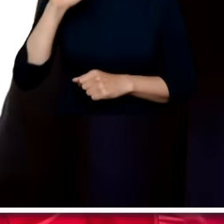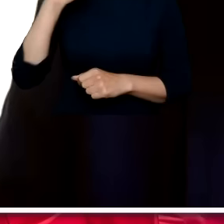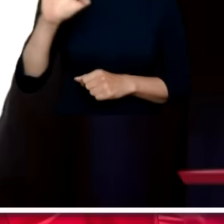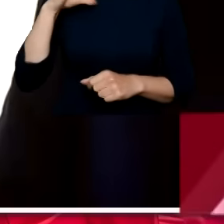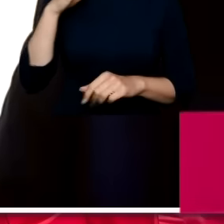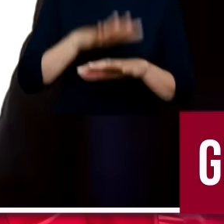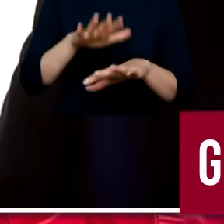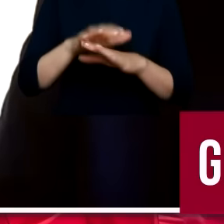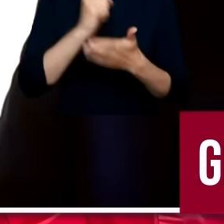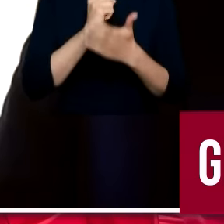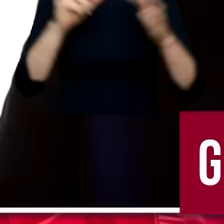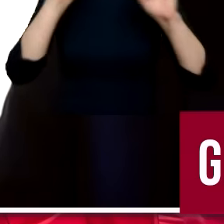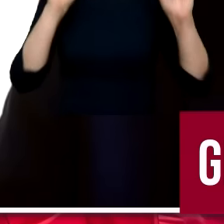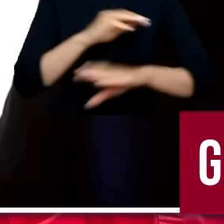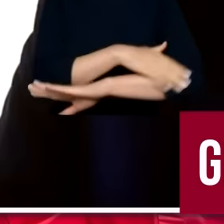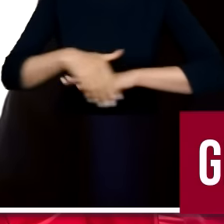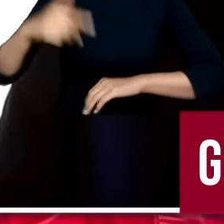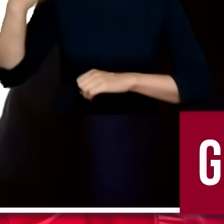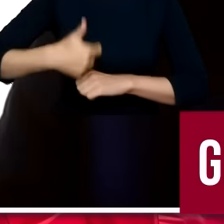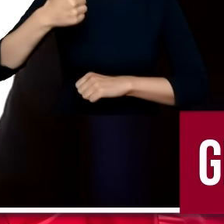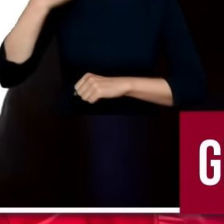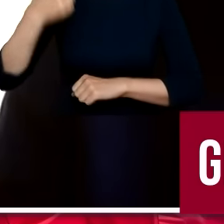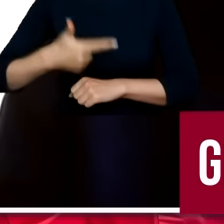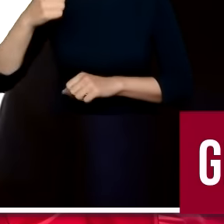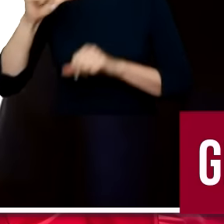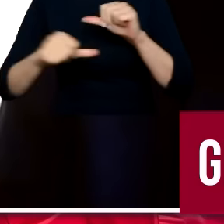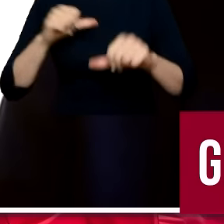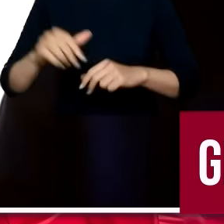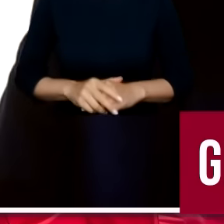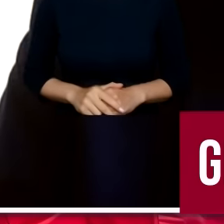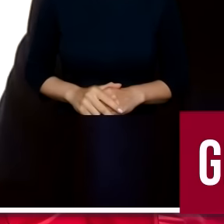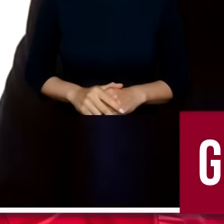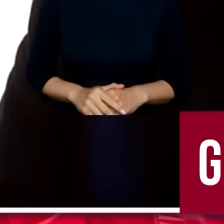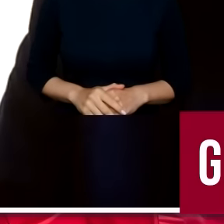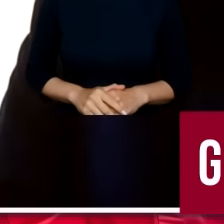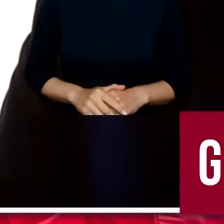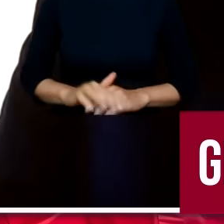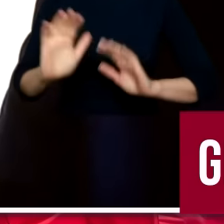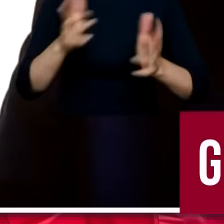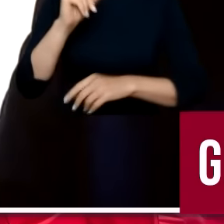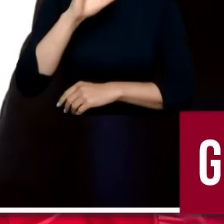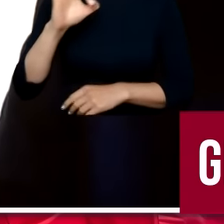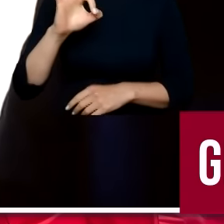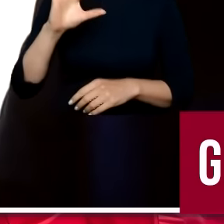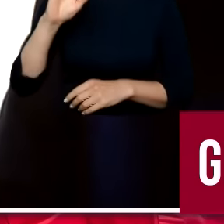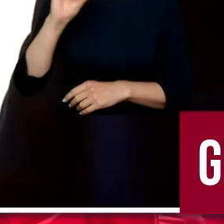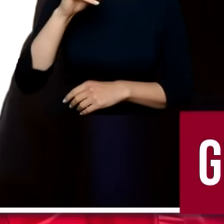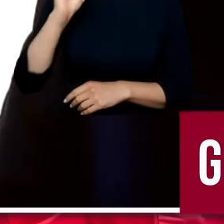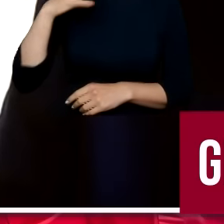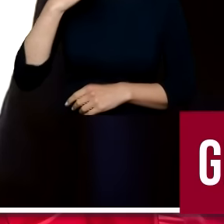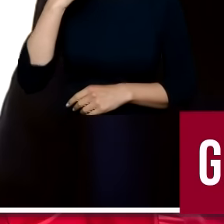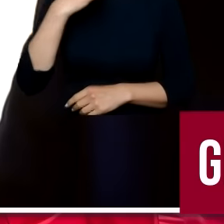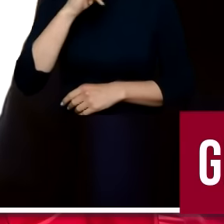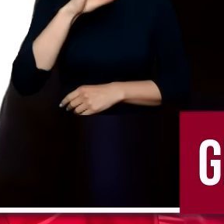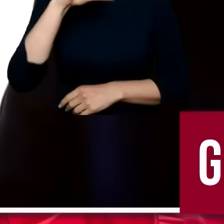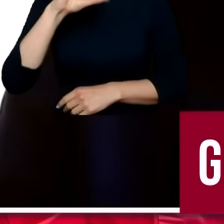kwestii kryzysu granicznego w 2001 2002 roku w jaki sposób Platforma Obywatelska Rafał Trzaskowski mówił że to projekt